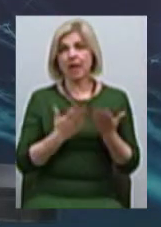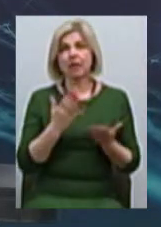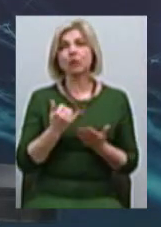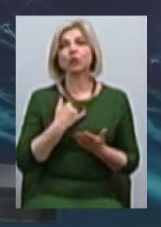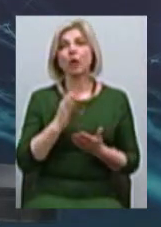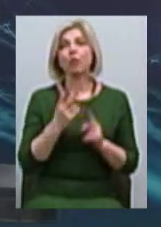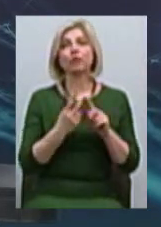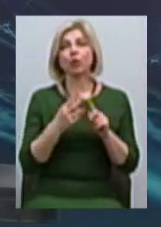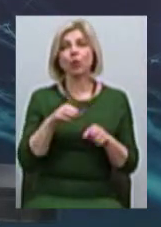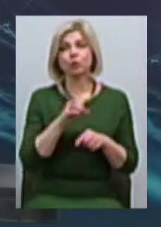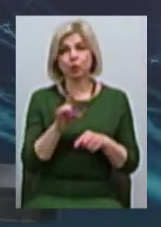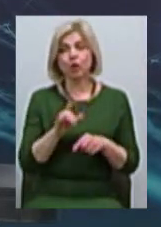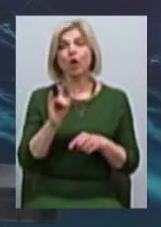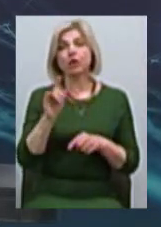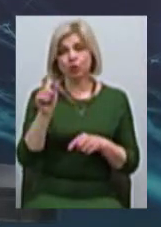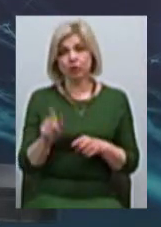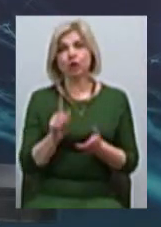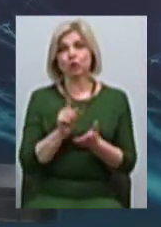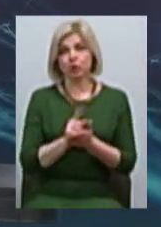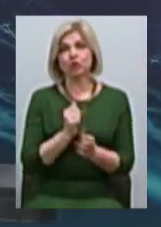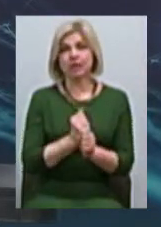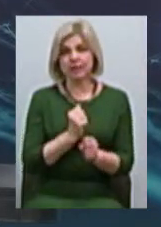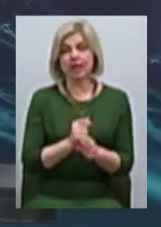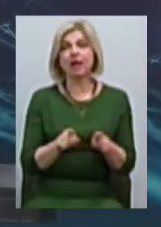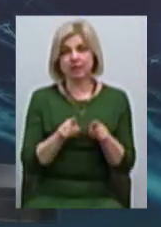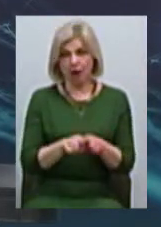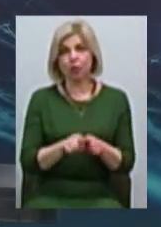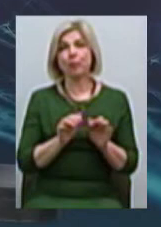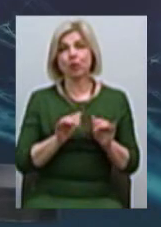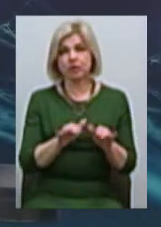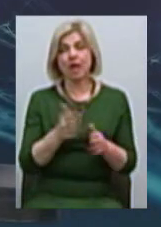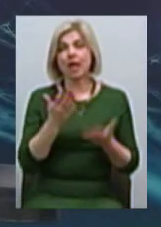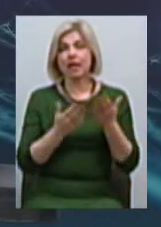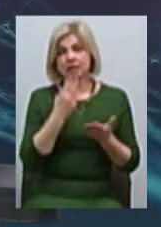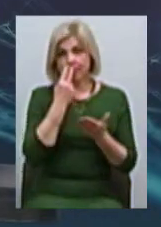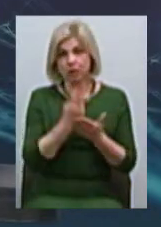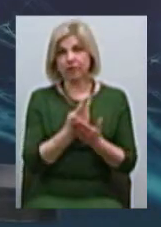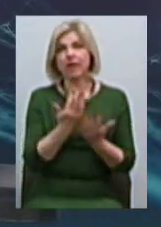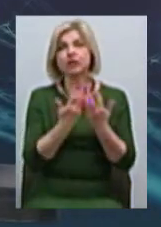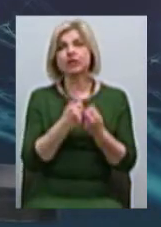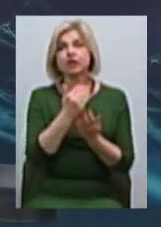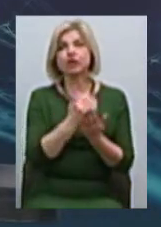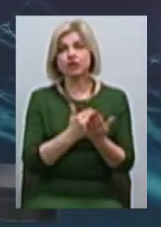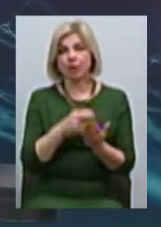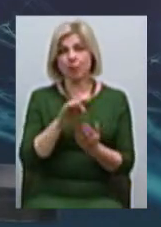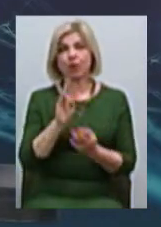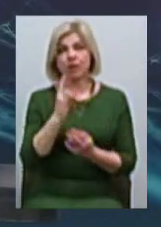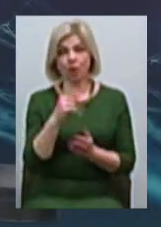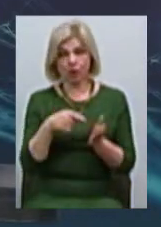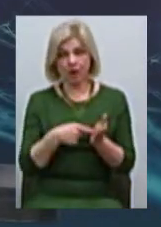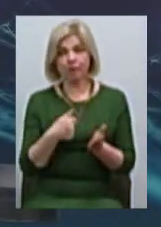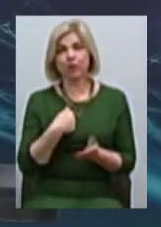вона повинна здійснити ту ж саму процедуру. А якщо так подивитися статистично, навіть по Миколаєву, я дивився